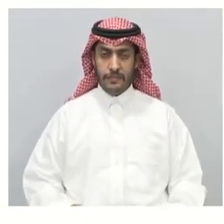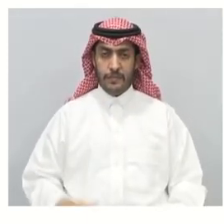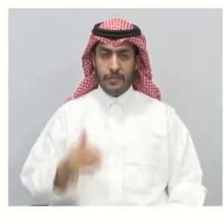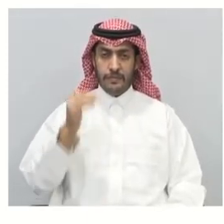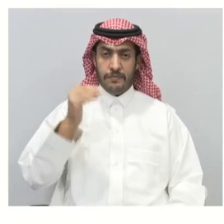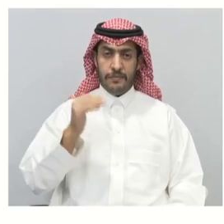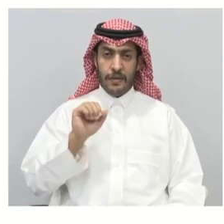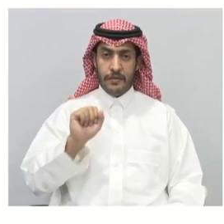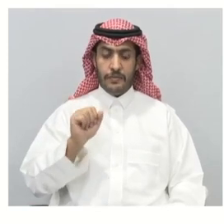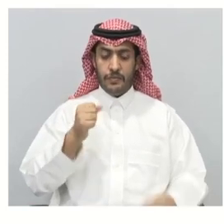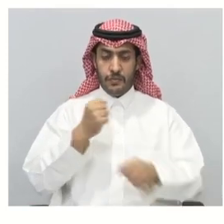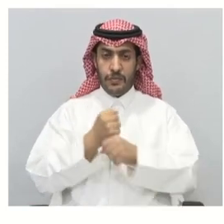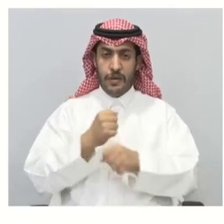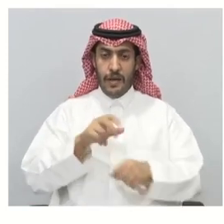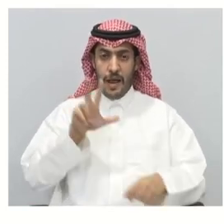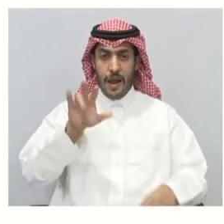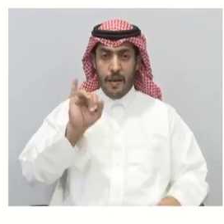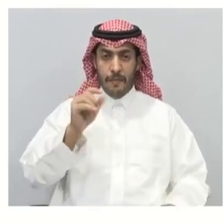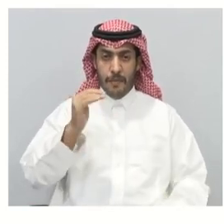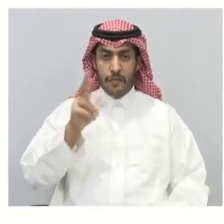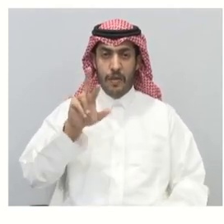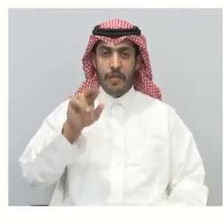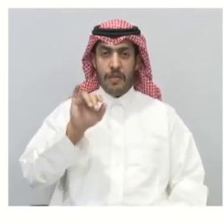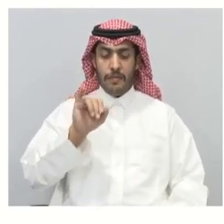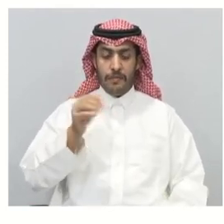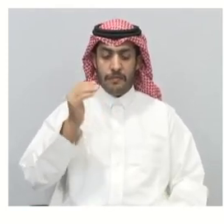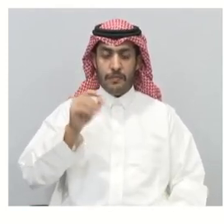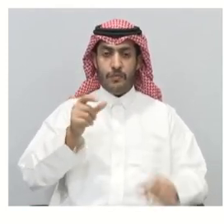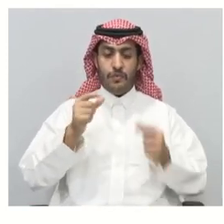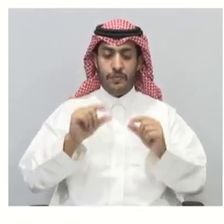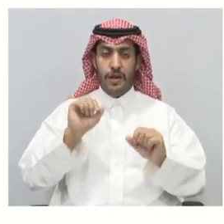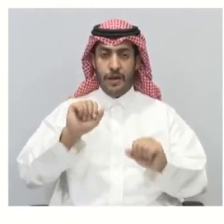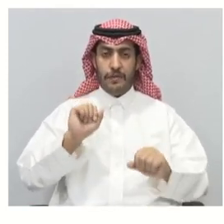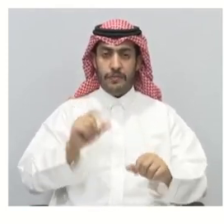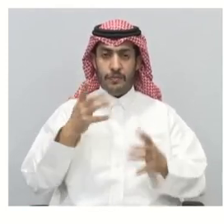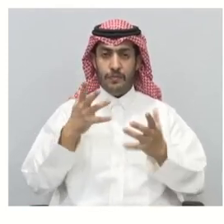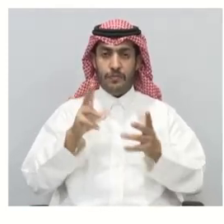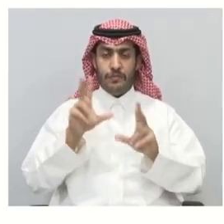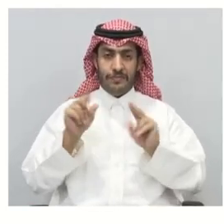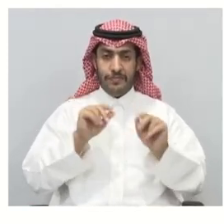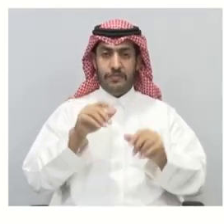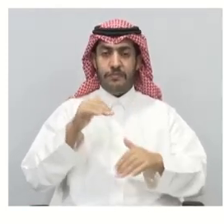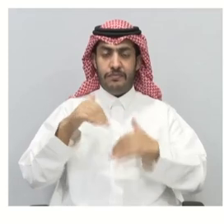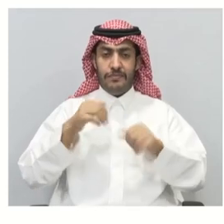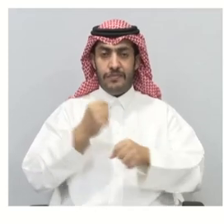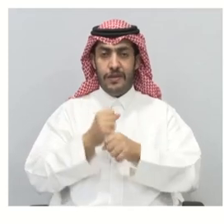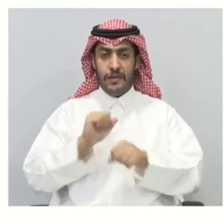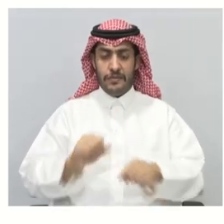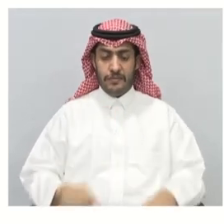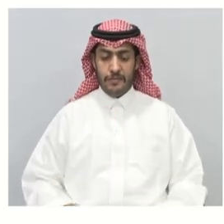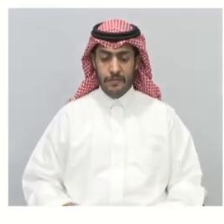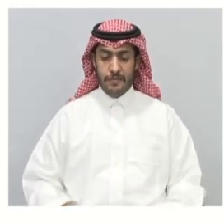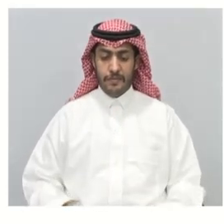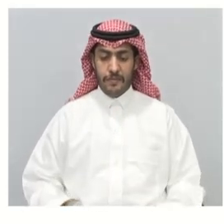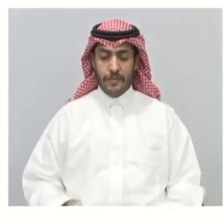الى مفهوم مدح والدم هنا المدح هنا دم ضع جمله تشابه هذه الجمله وتحاكي هذه الجمله نقول